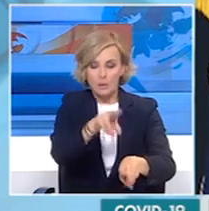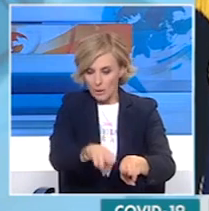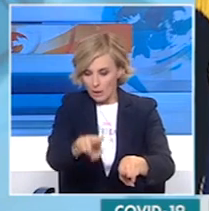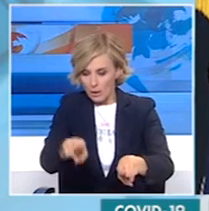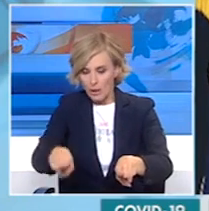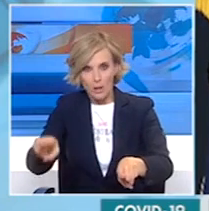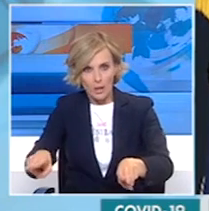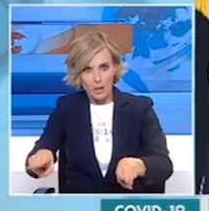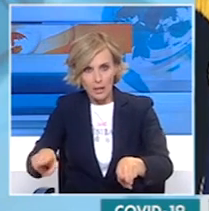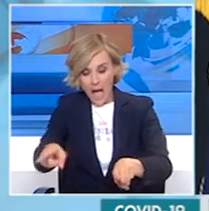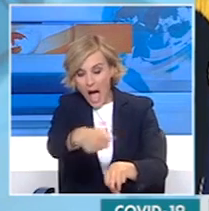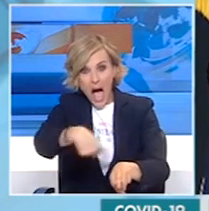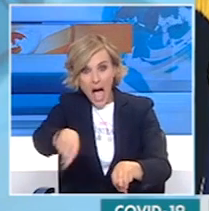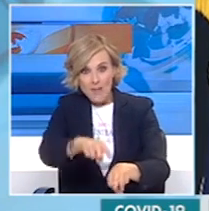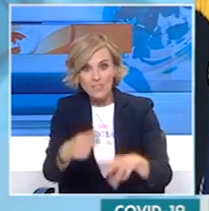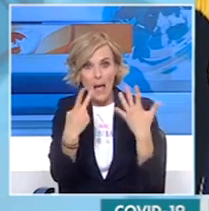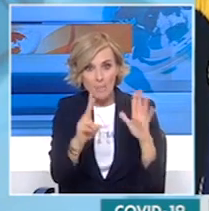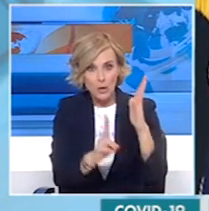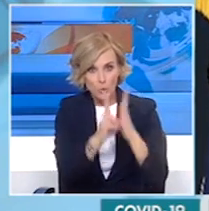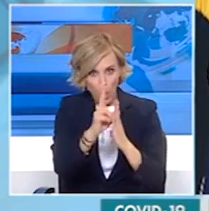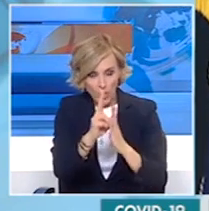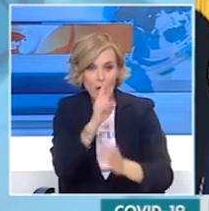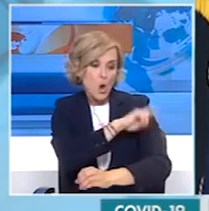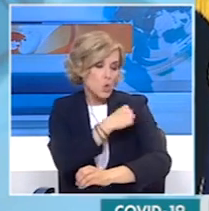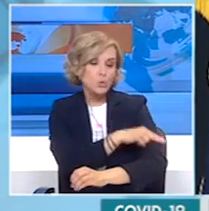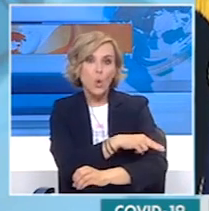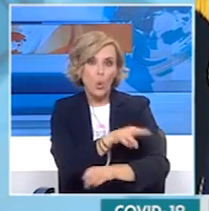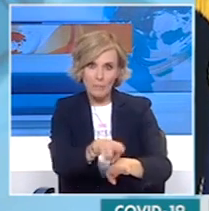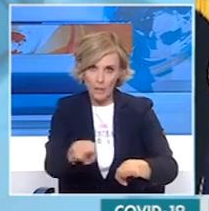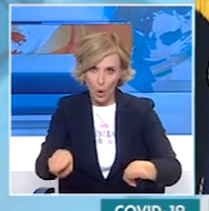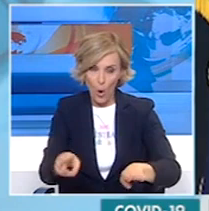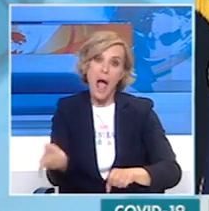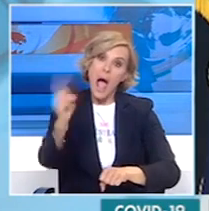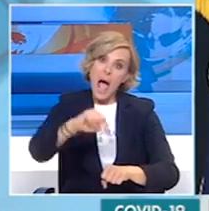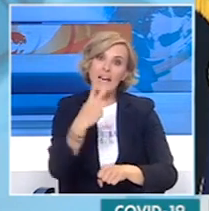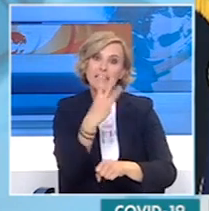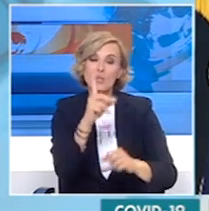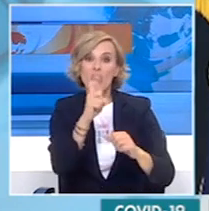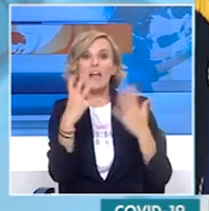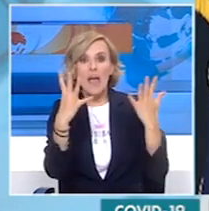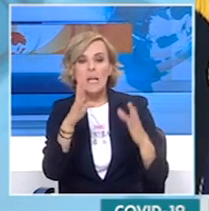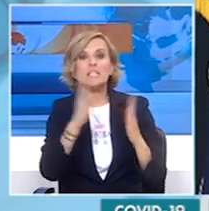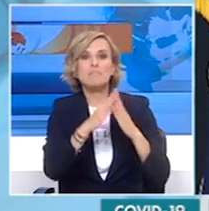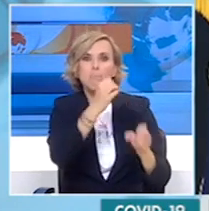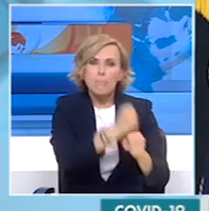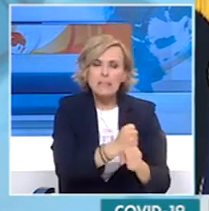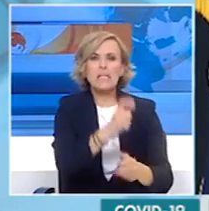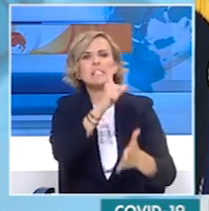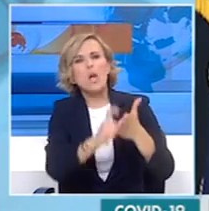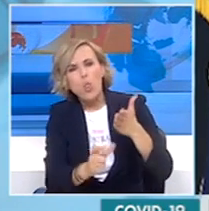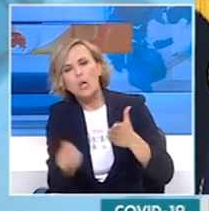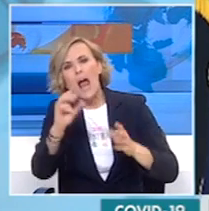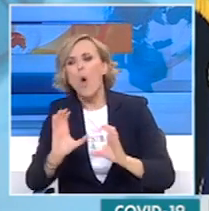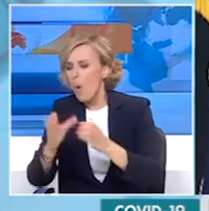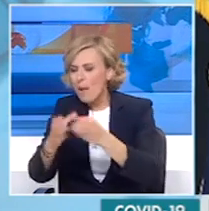οποίων 293 νοσηλεύονται και 419 είναι σε καραντίνα κατοίκων. Επίσης, σε καραντίνα είτε σε ξενοδοχείο είτε κατοίκων,